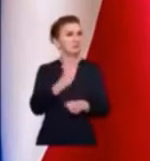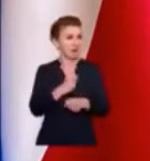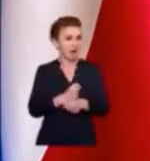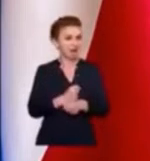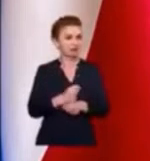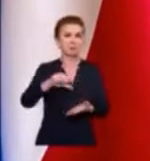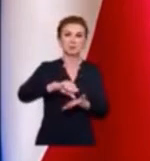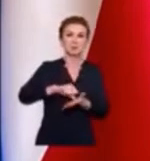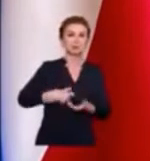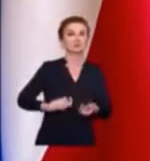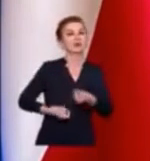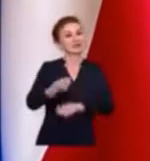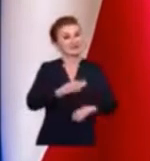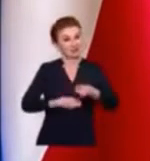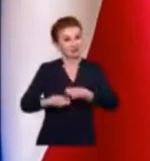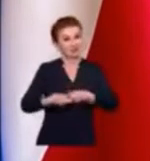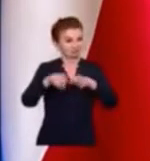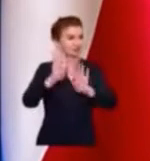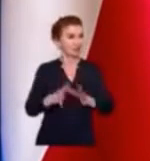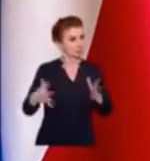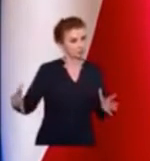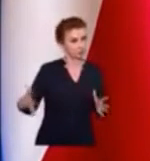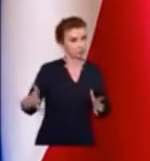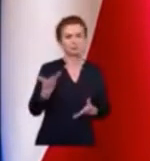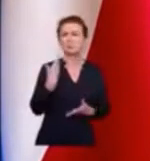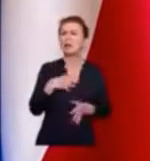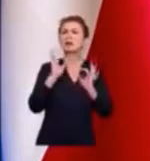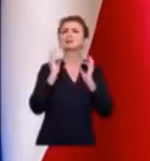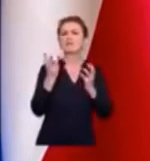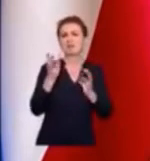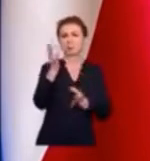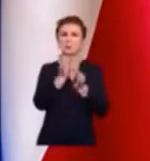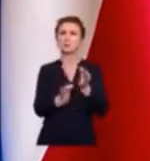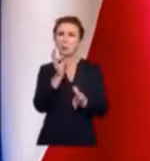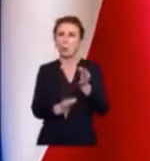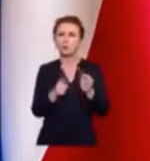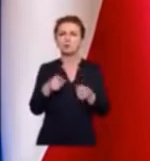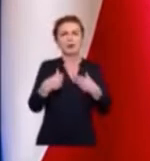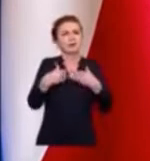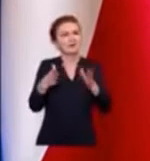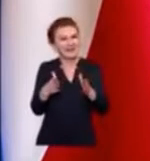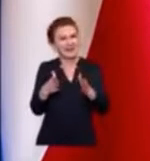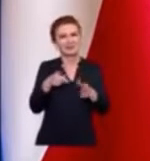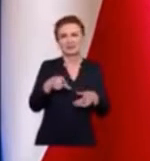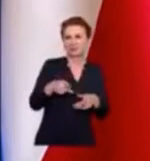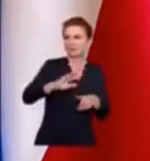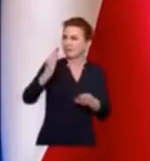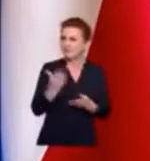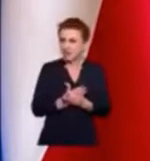handlowych. Tutaj niezwykle ważne są też te szczegóły, że to uruchamianie tych instytucji,